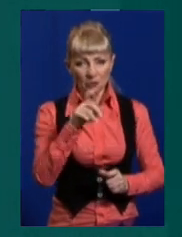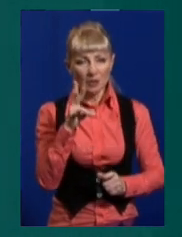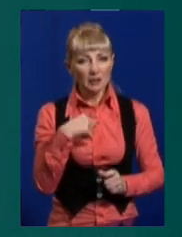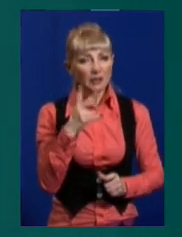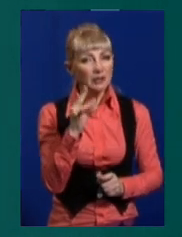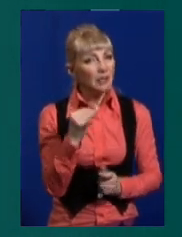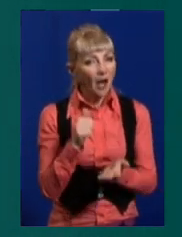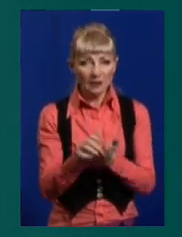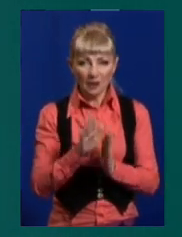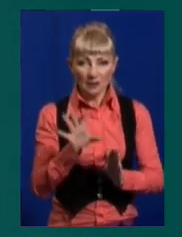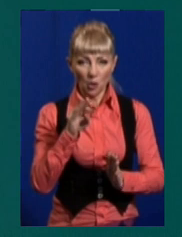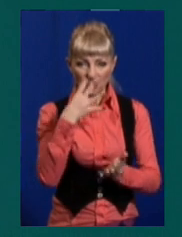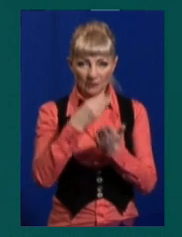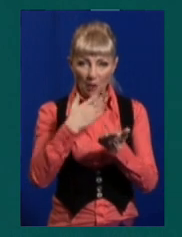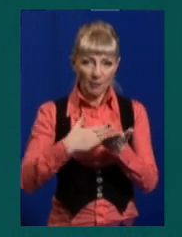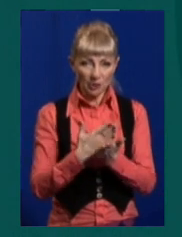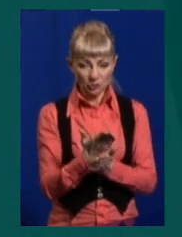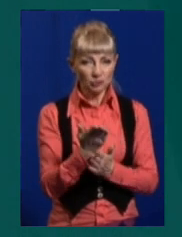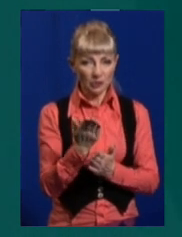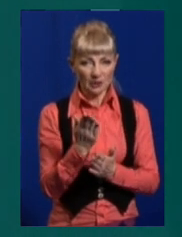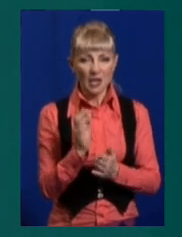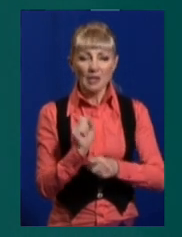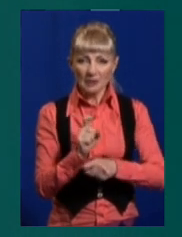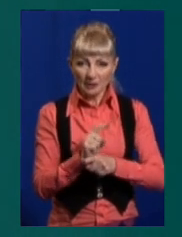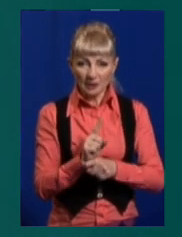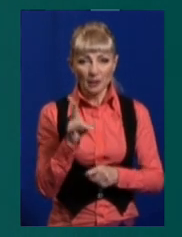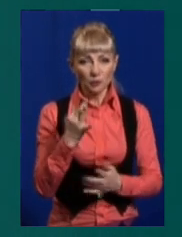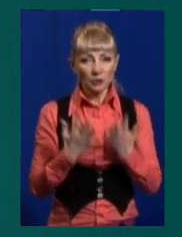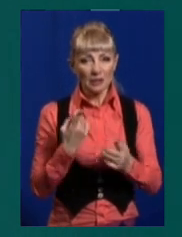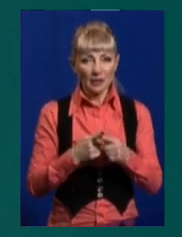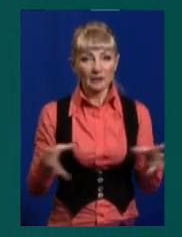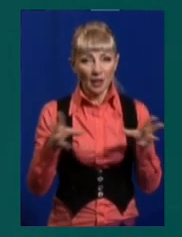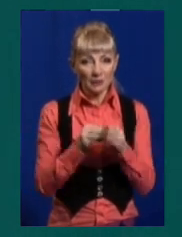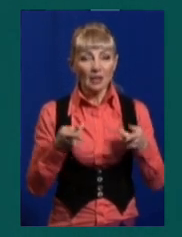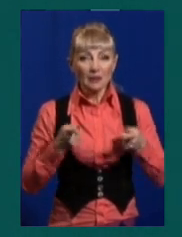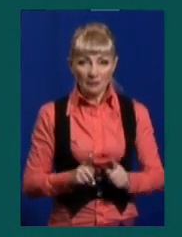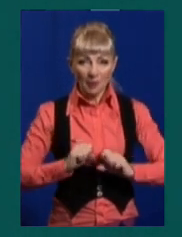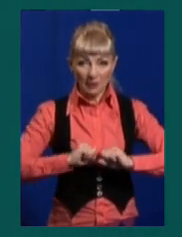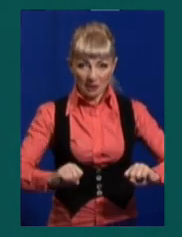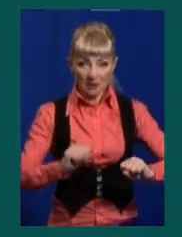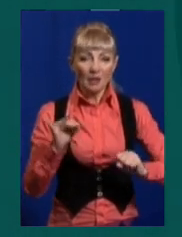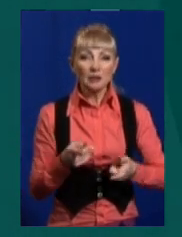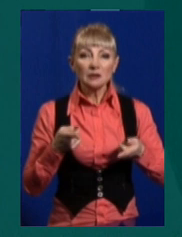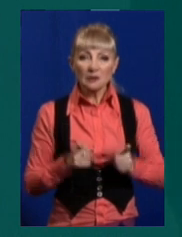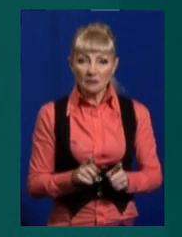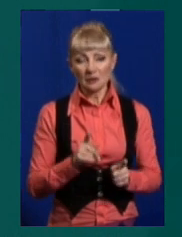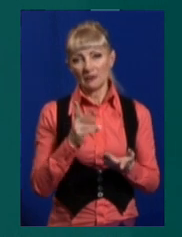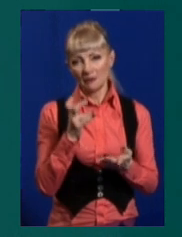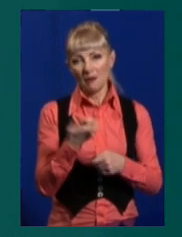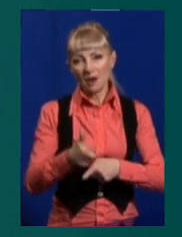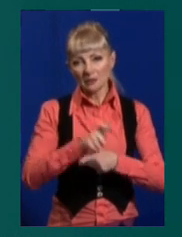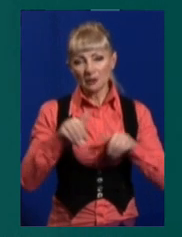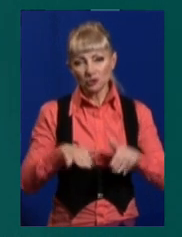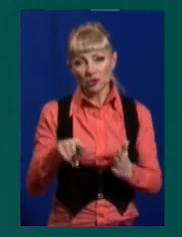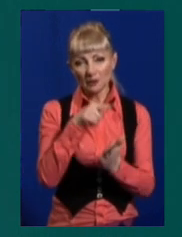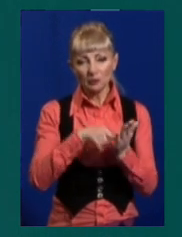не відмовляємося від своїх політичних принципів і завдань. Але якщо це об'єднання дійсно патріотичне і дійсно заряджене на максимальне вирішення питань